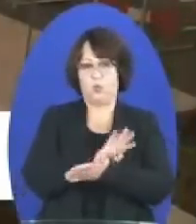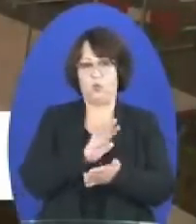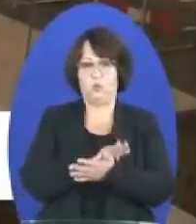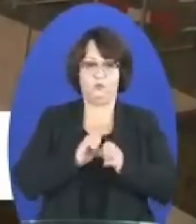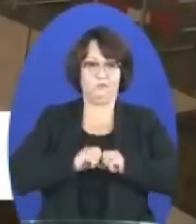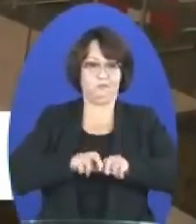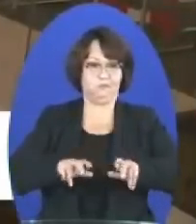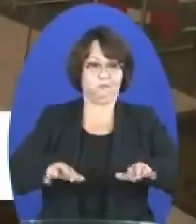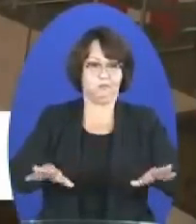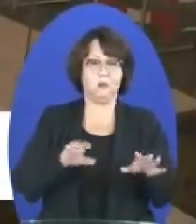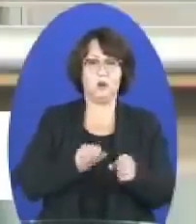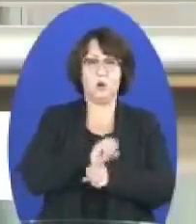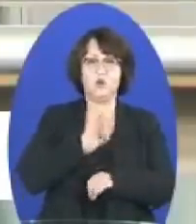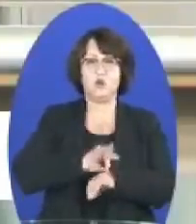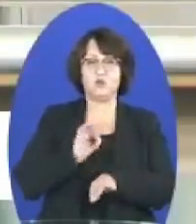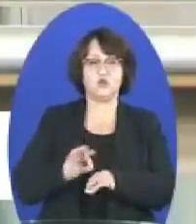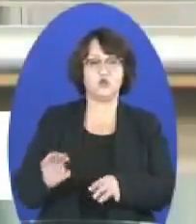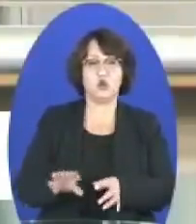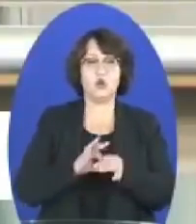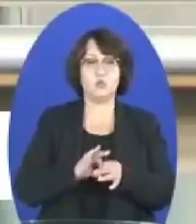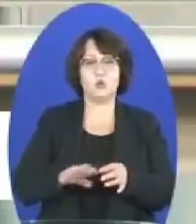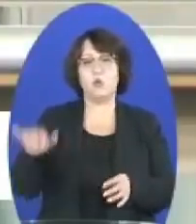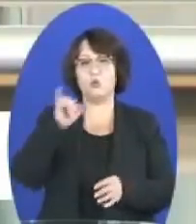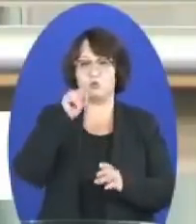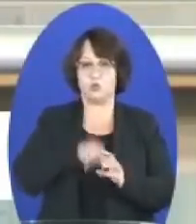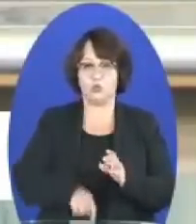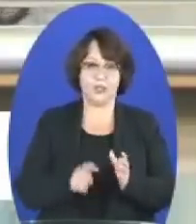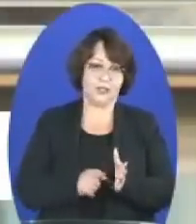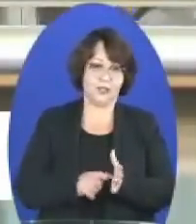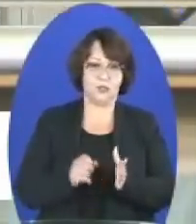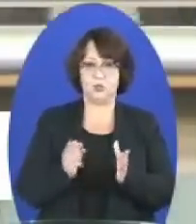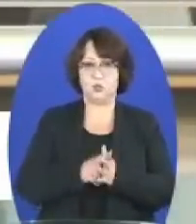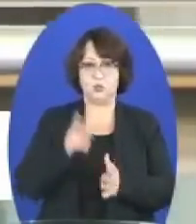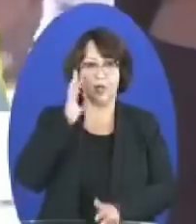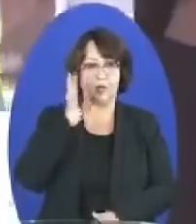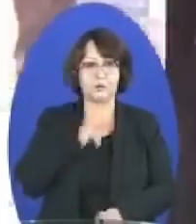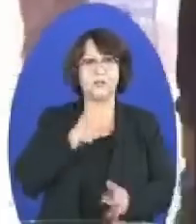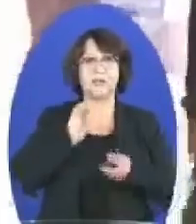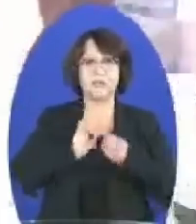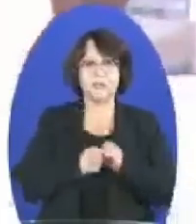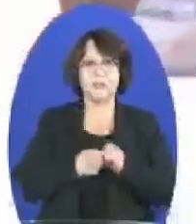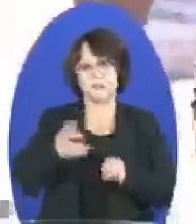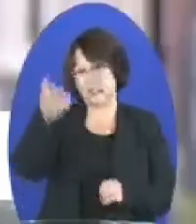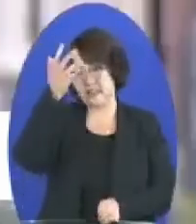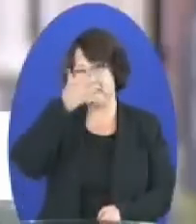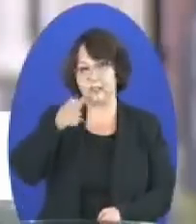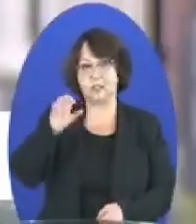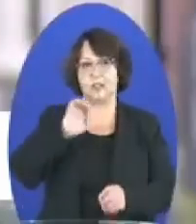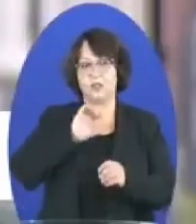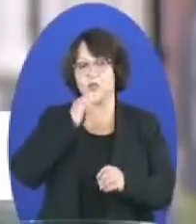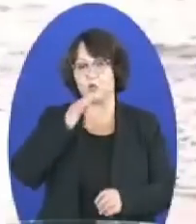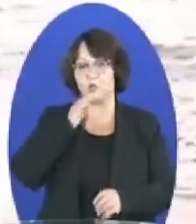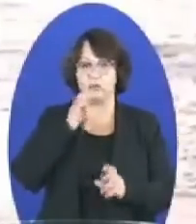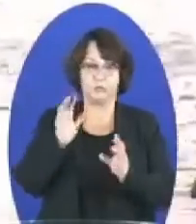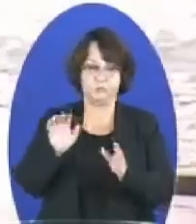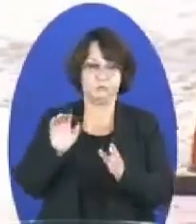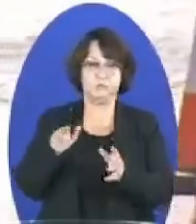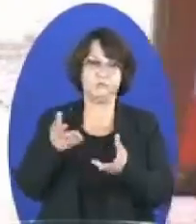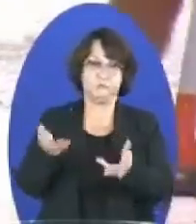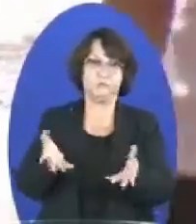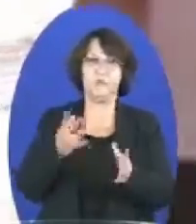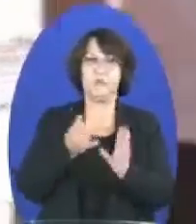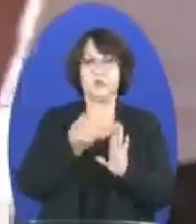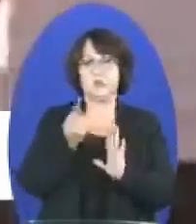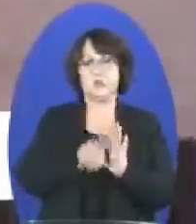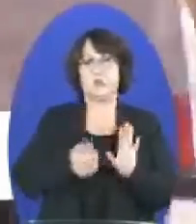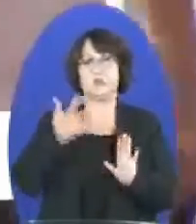болсон цар тахлын дэгдэлттэй холбогдуулж улс орон даяар шаардлагатай арга хэмжээ авч хэрэгжүүлэхийг засгийн газартаа зөвлөж байгаа юм байна. 7-р